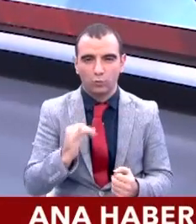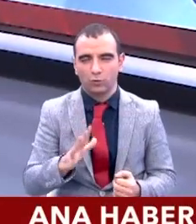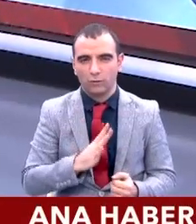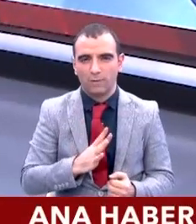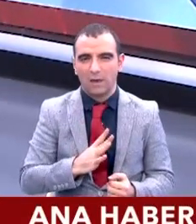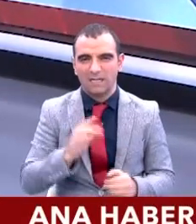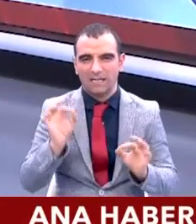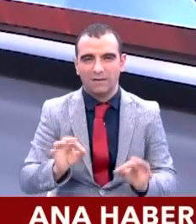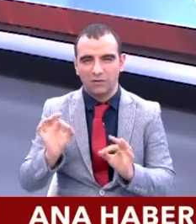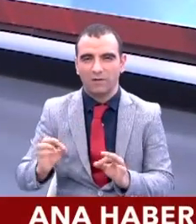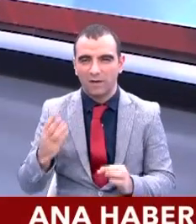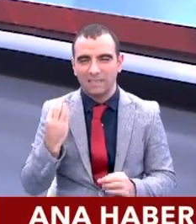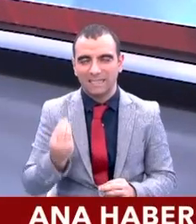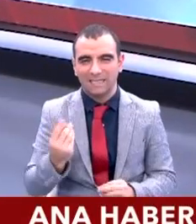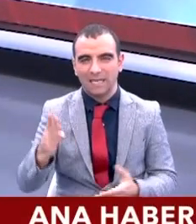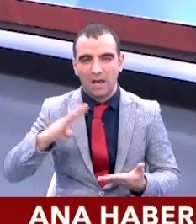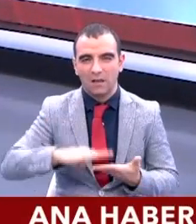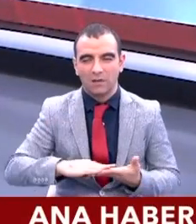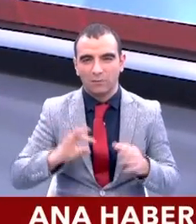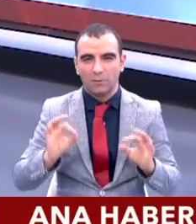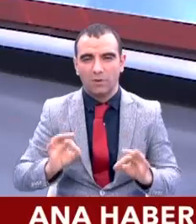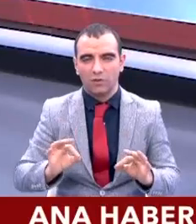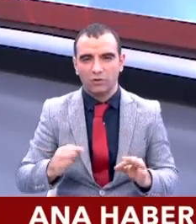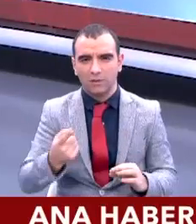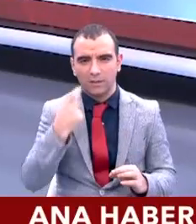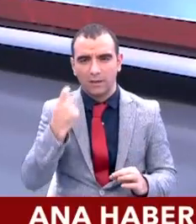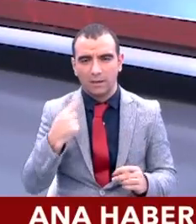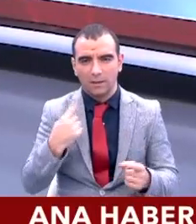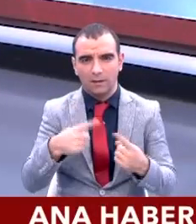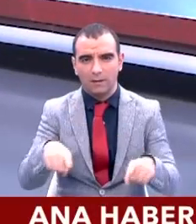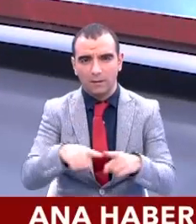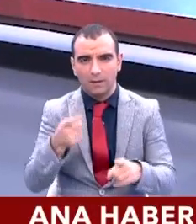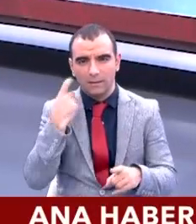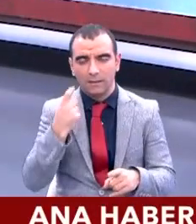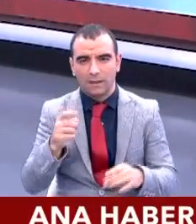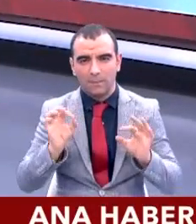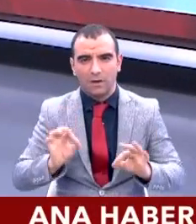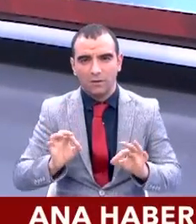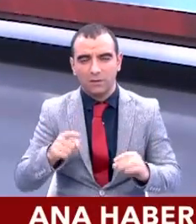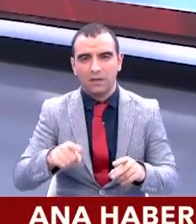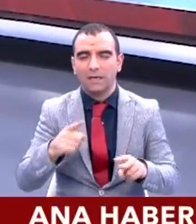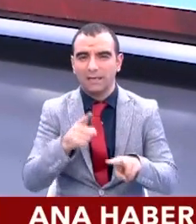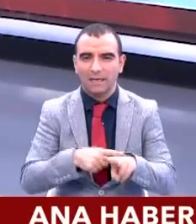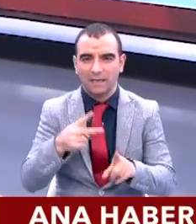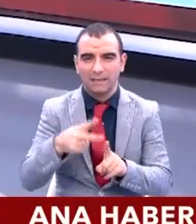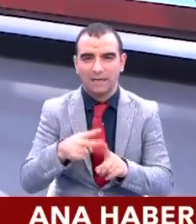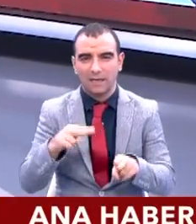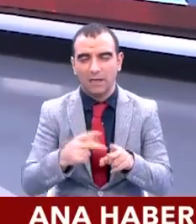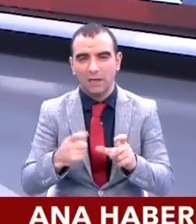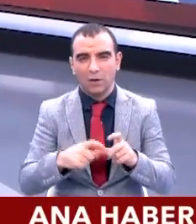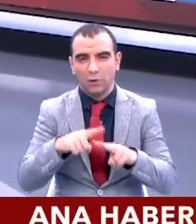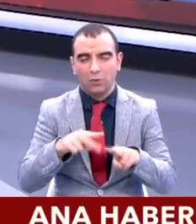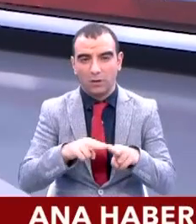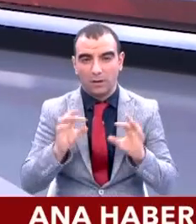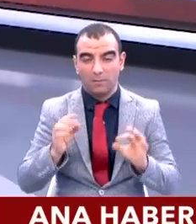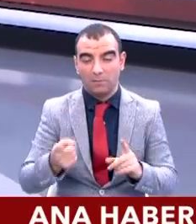yavaş yavaş daha iyi anlaşmaya başladı eski kuşaklarla bizim kuşak ve eskisinden başlayarak yaya ve z kuşağı arasındaki uçurumlar kısmen